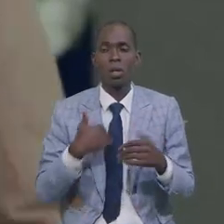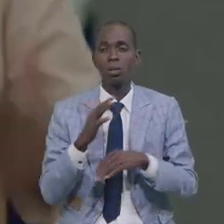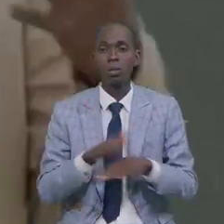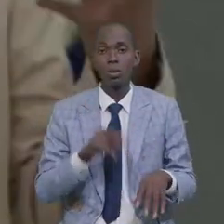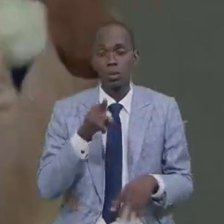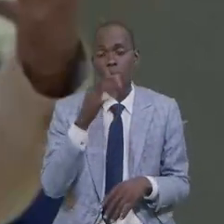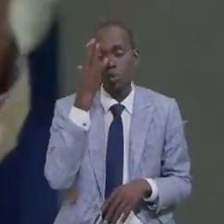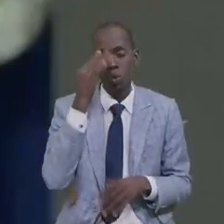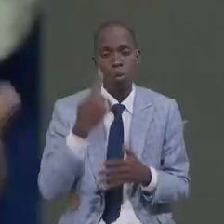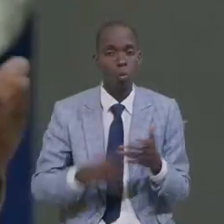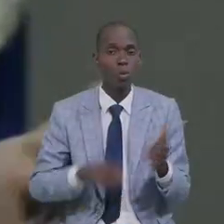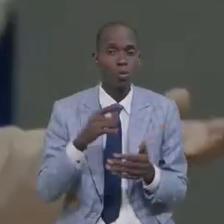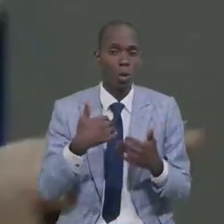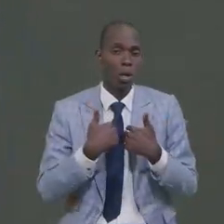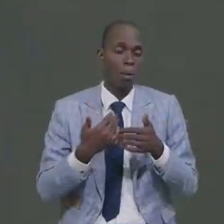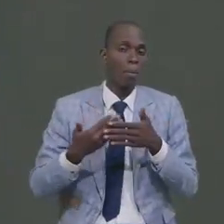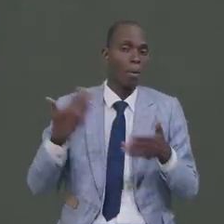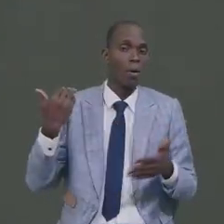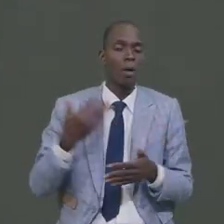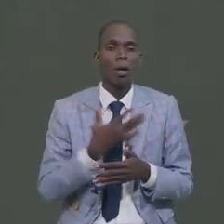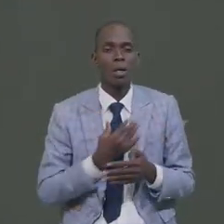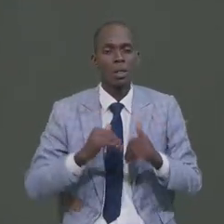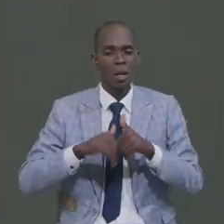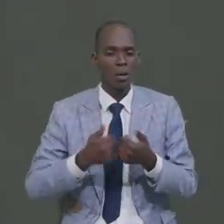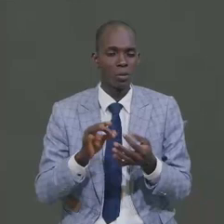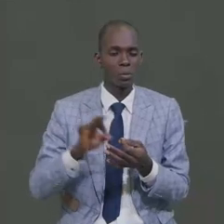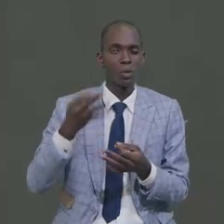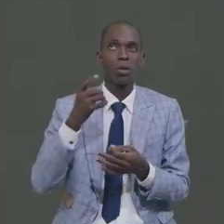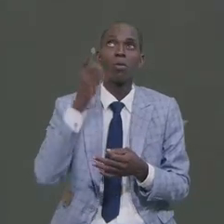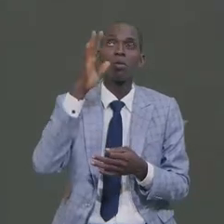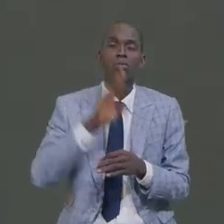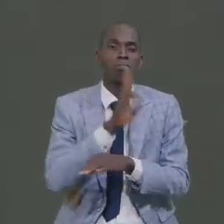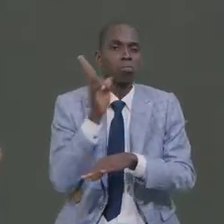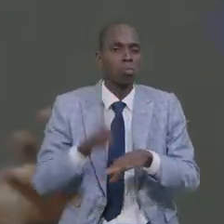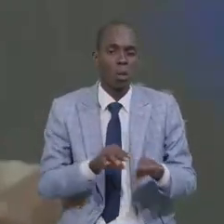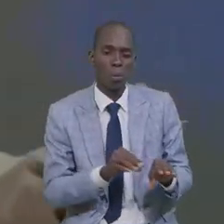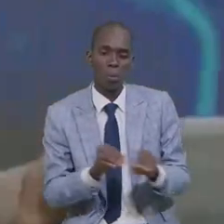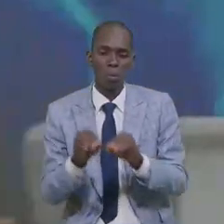tu savais ce que tu avais et comment l'Esprit de Dieu